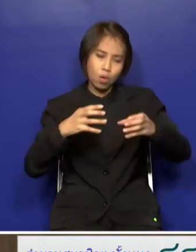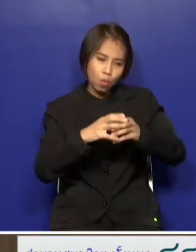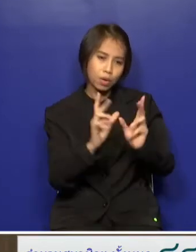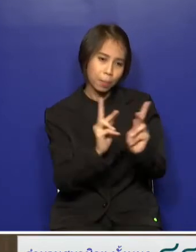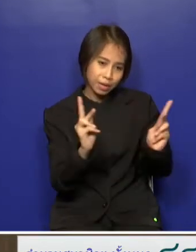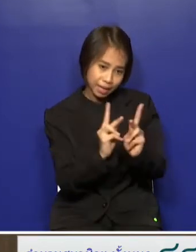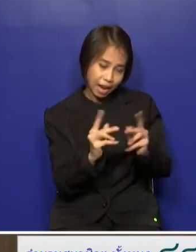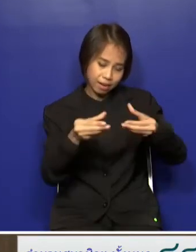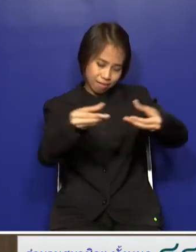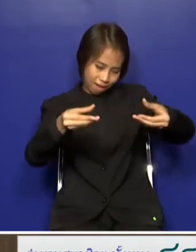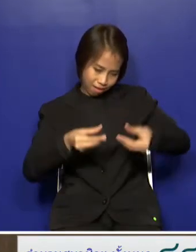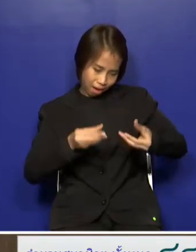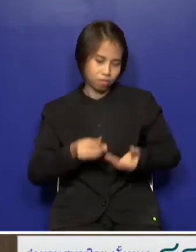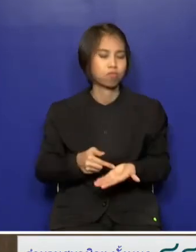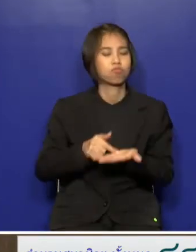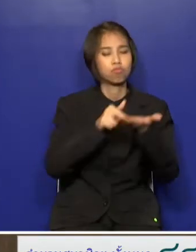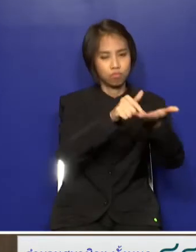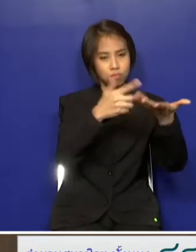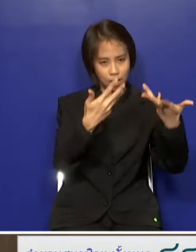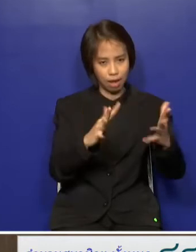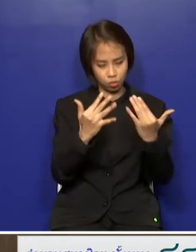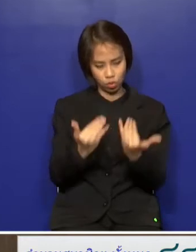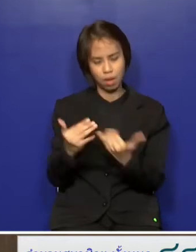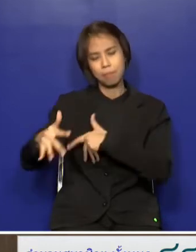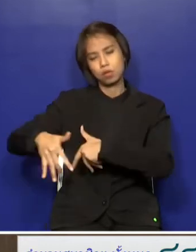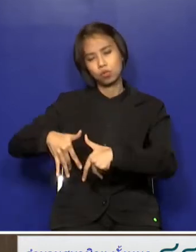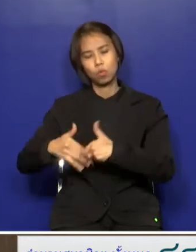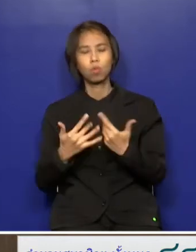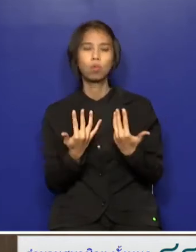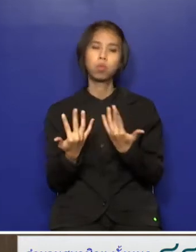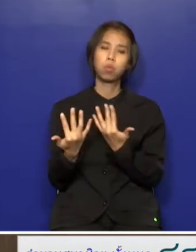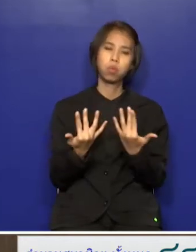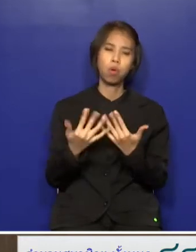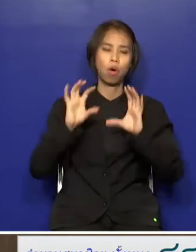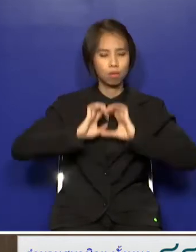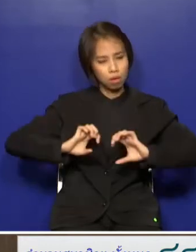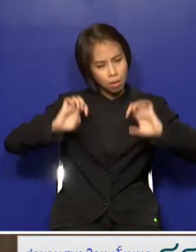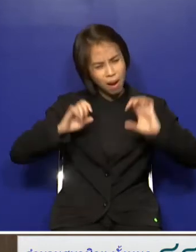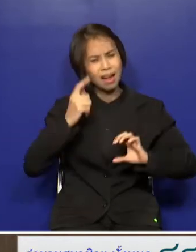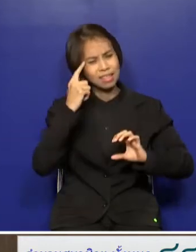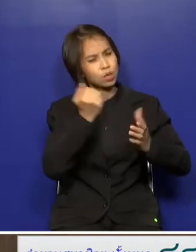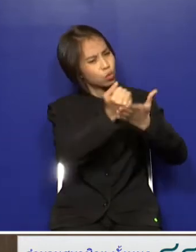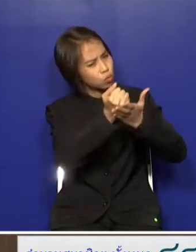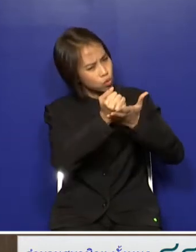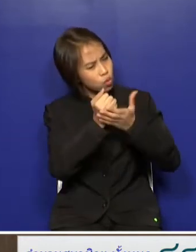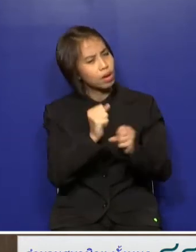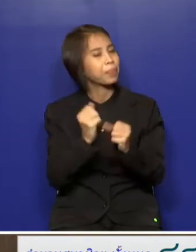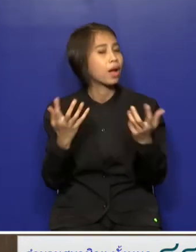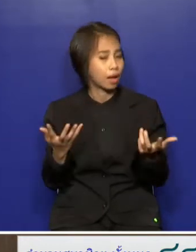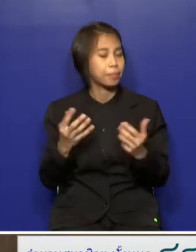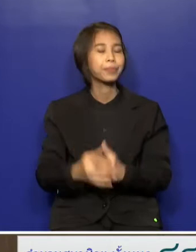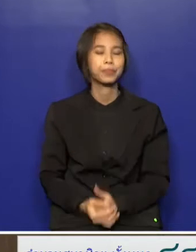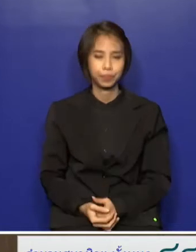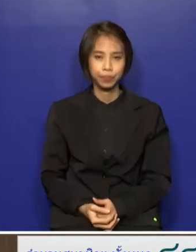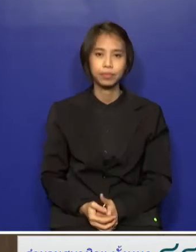านส่งไปแล้วนะคะซึ่งตอนนี้ประชาชนก็ได้แต่รอว่ารัฐบาลจะมีมาตรการอะไรที่เป็นรูปธรรมออกมาเสียทีนะคะนอกจาก